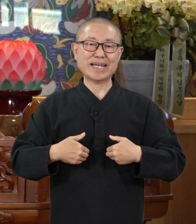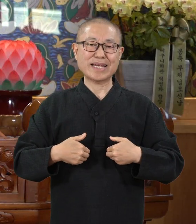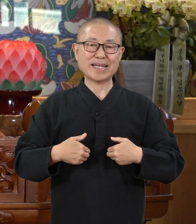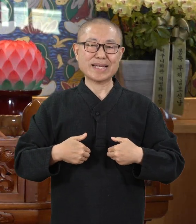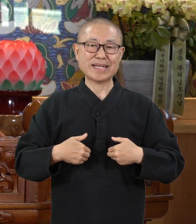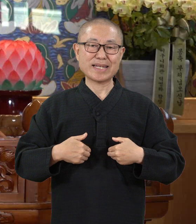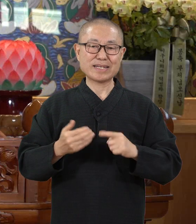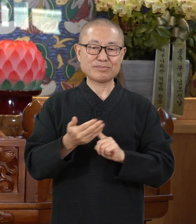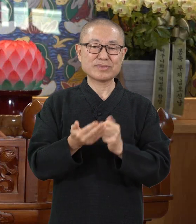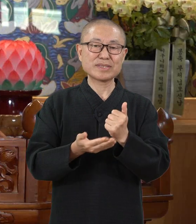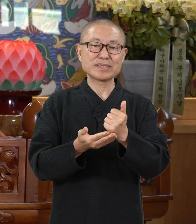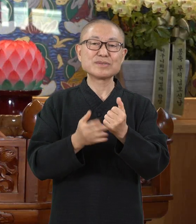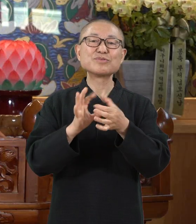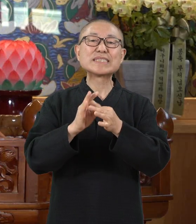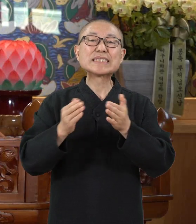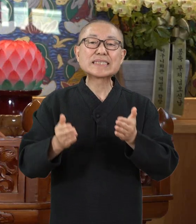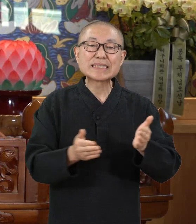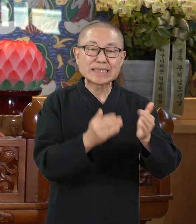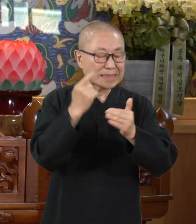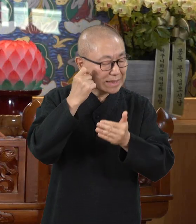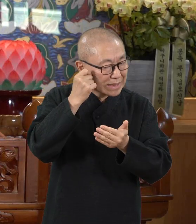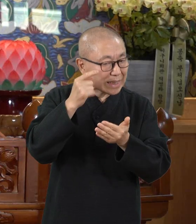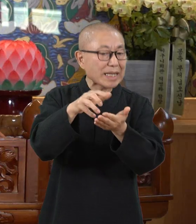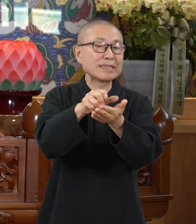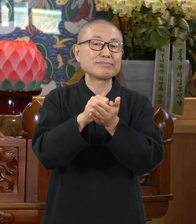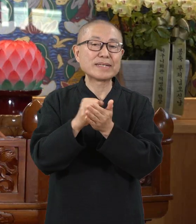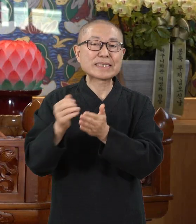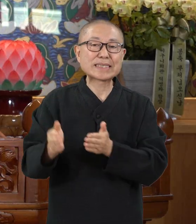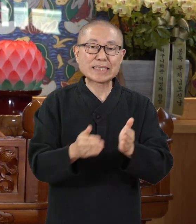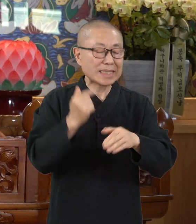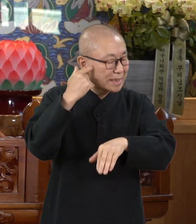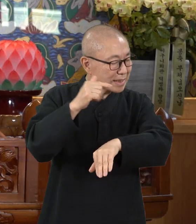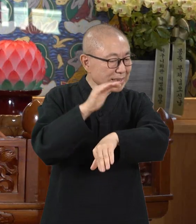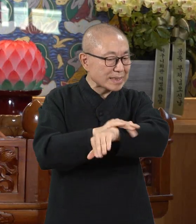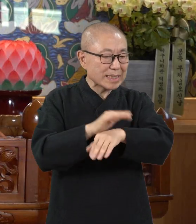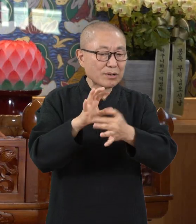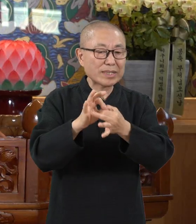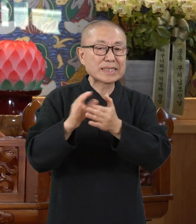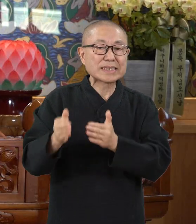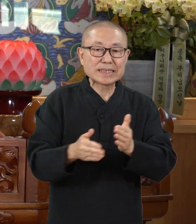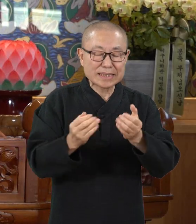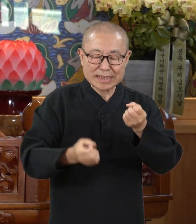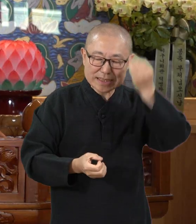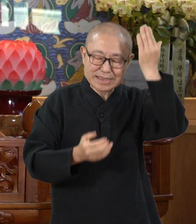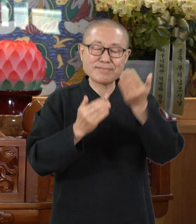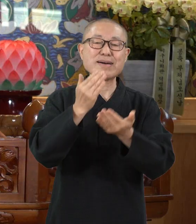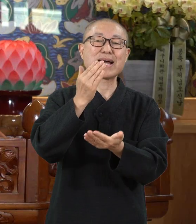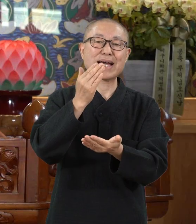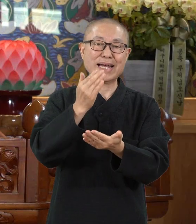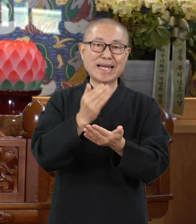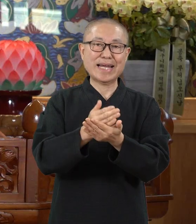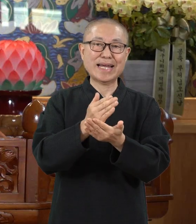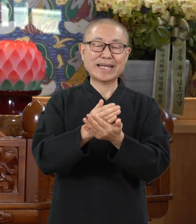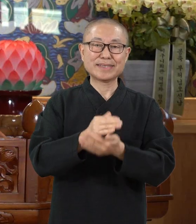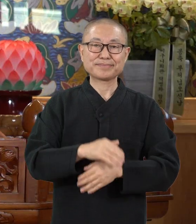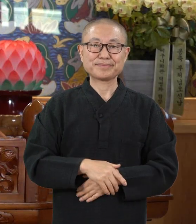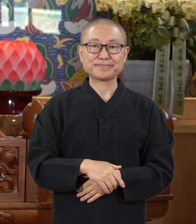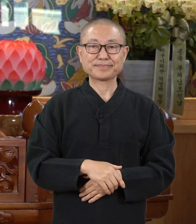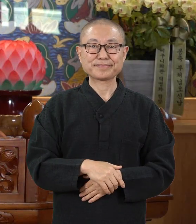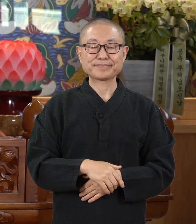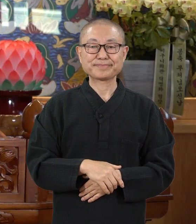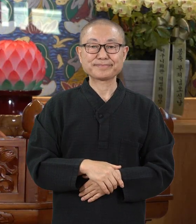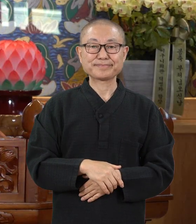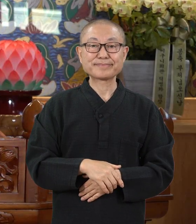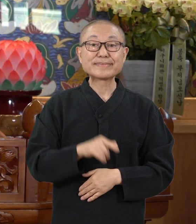그 열반의 길, 해탈의 길, 반야지의 길을 놓치지 말아라. 이것은